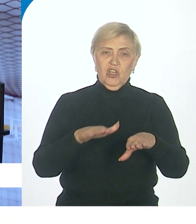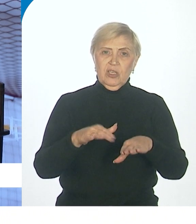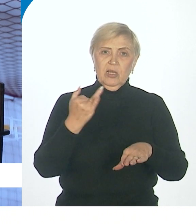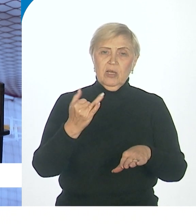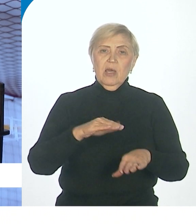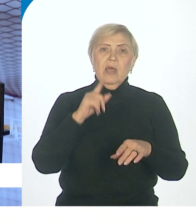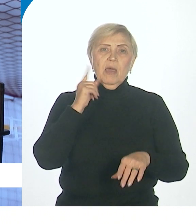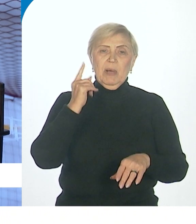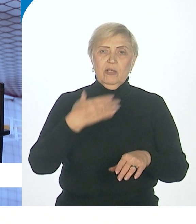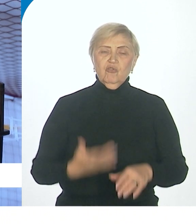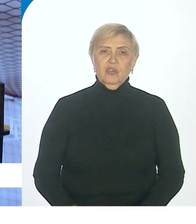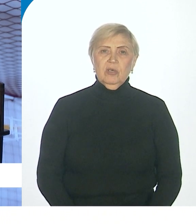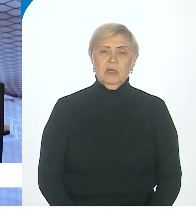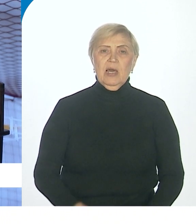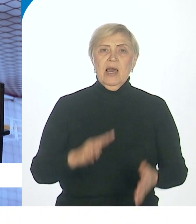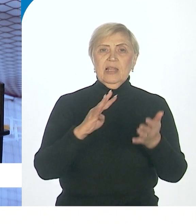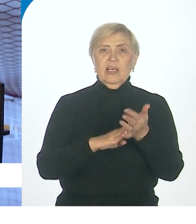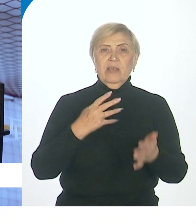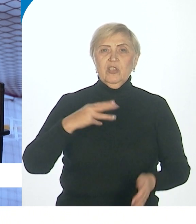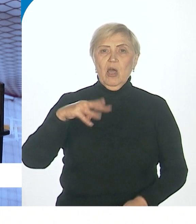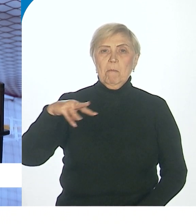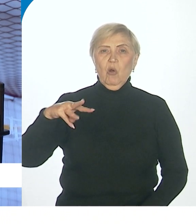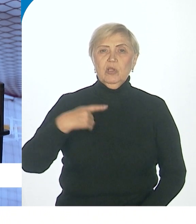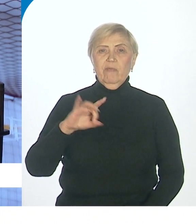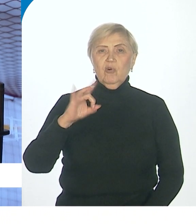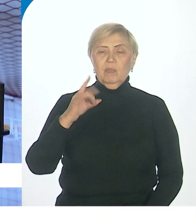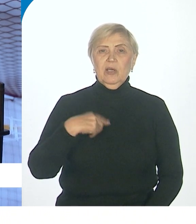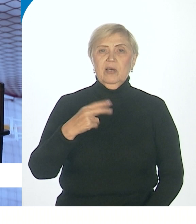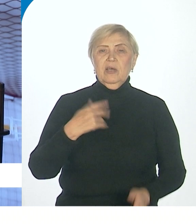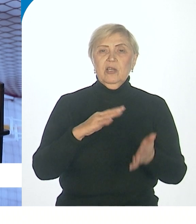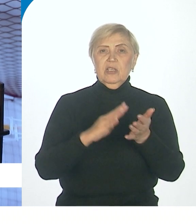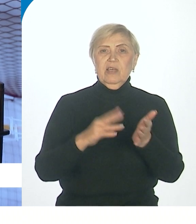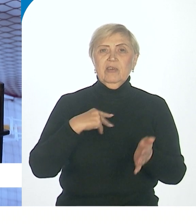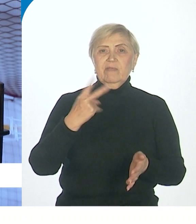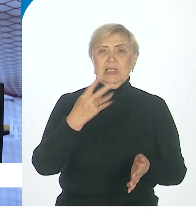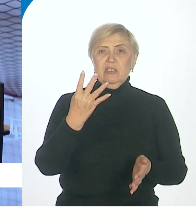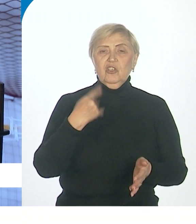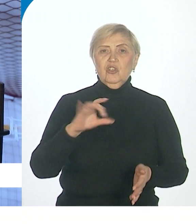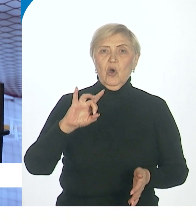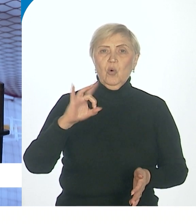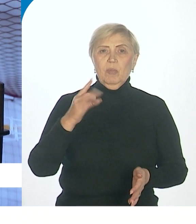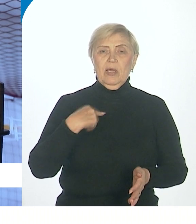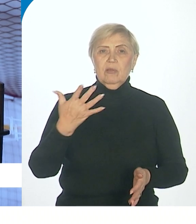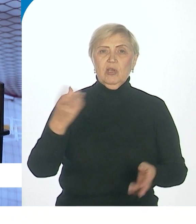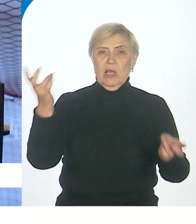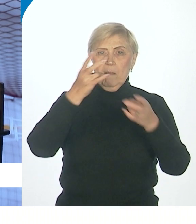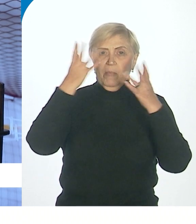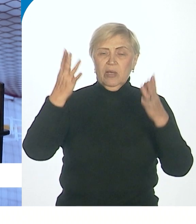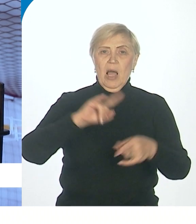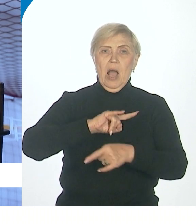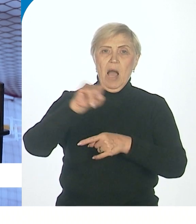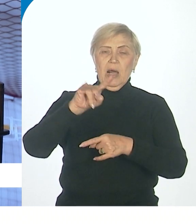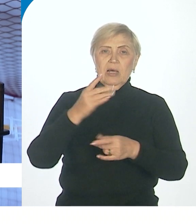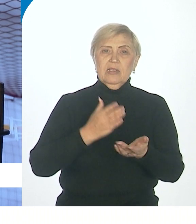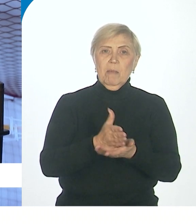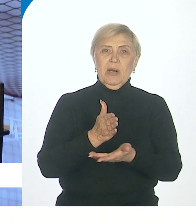и молодежи на 9 миллионов 229 тысяч рублей. Так. Популяризацию аэронаправления